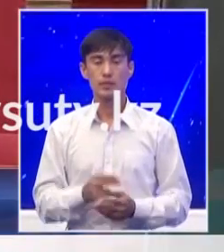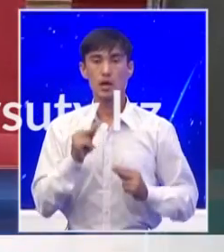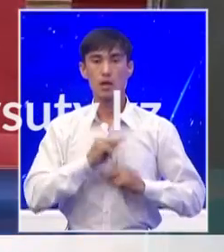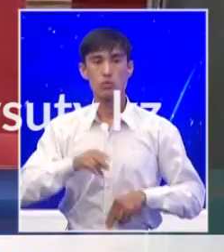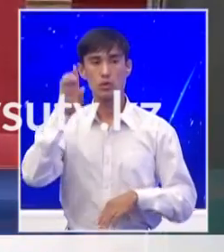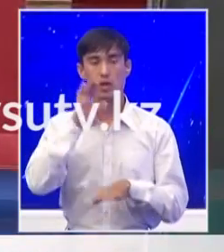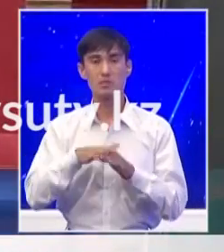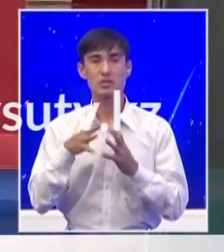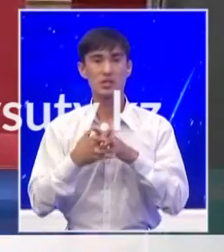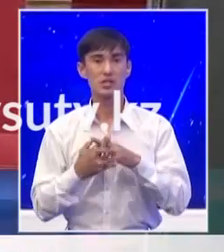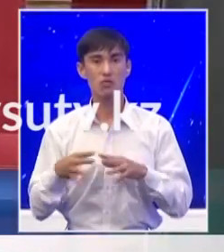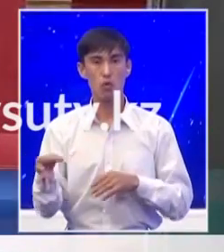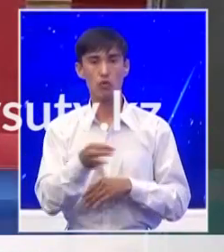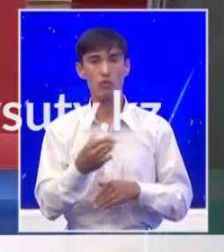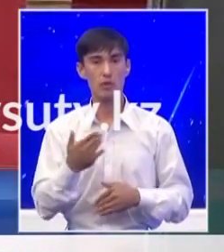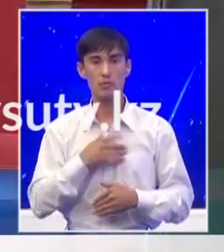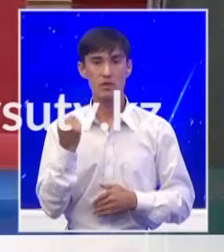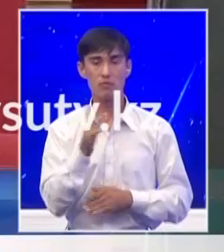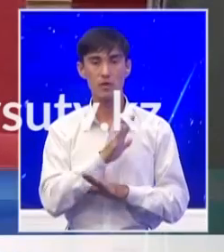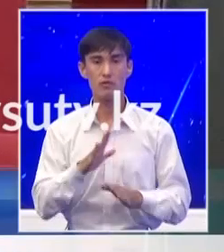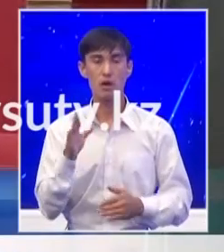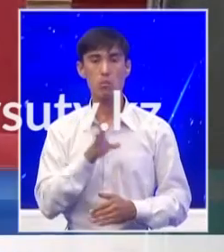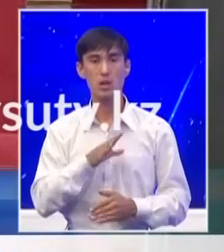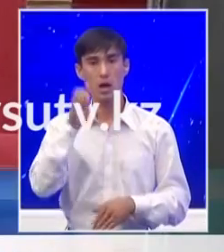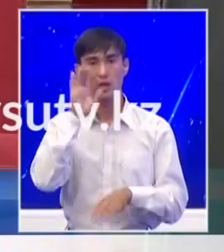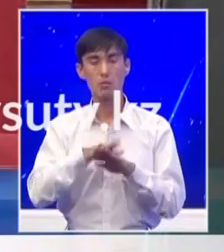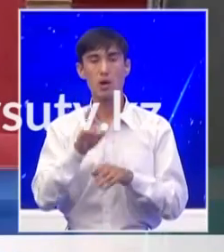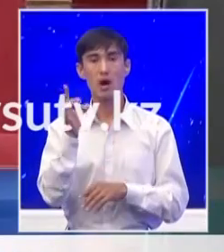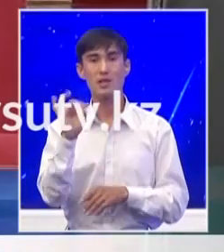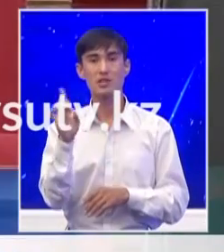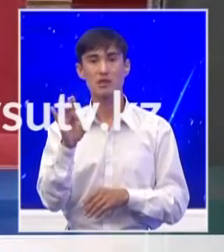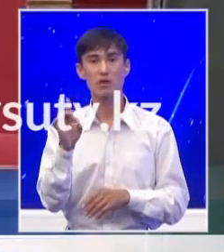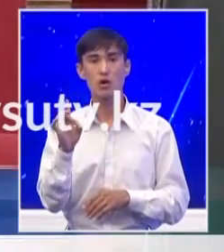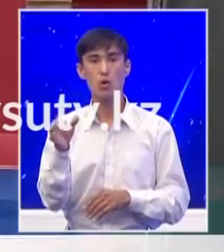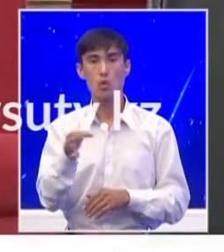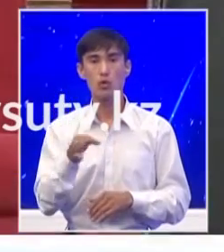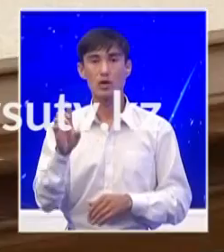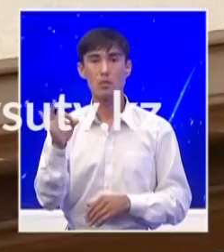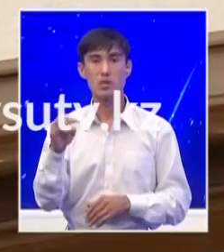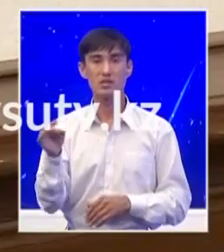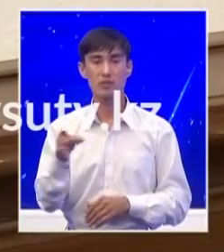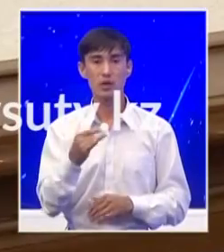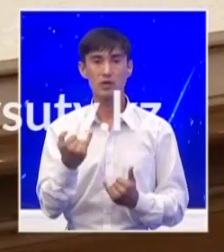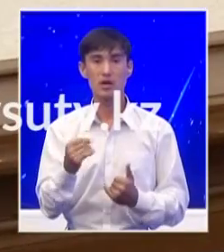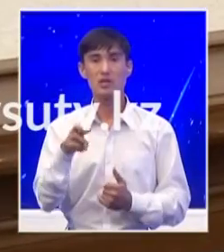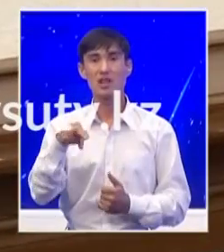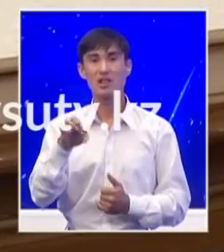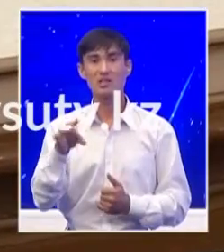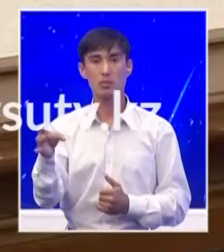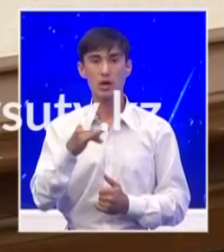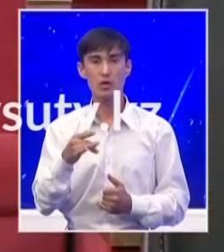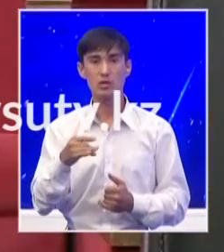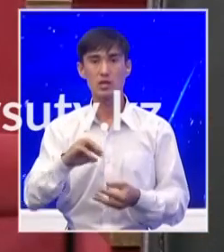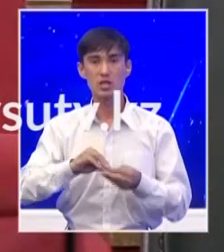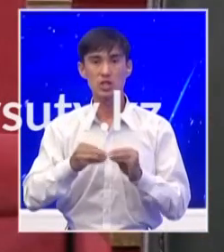Работать акимом сельского округа для меня не впервой. Я был акимом Кайнарского округа в Раймбекском районе. Однако в Талгарском районе предстоит решать